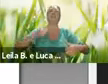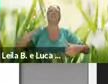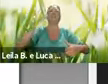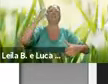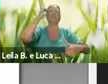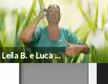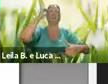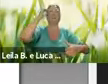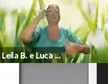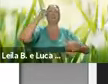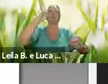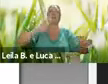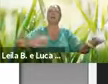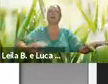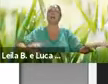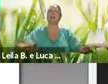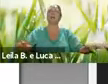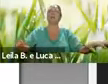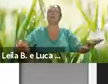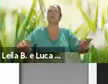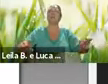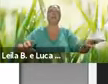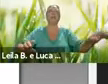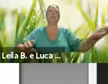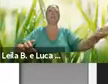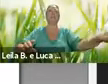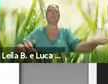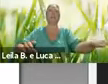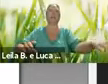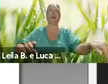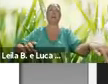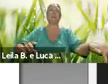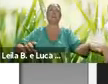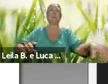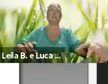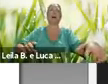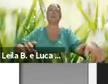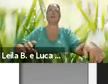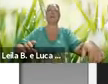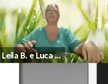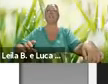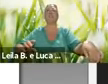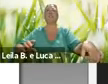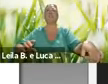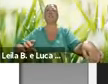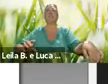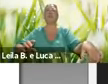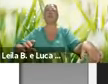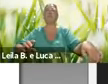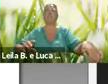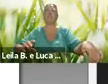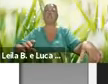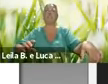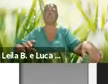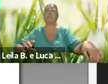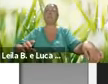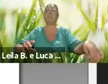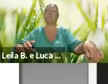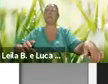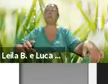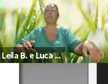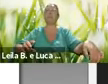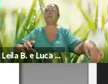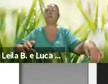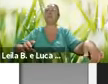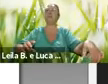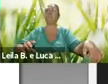entra, no? Con un miriade di antenne sulle quali questa emissione acquisisce l'aspetto